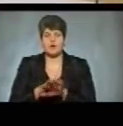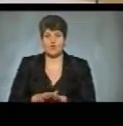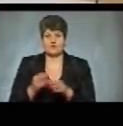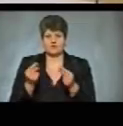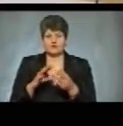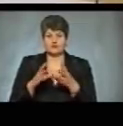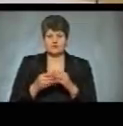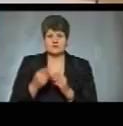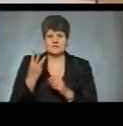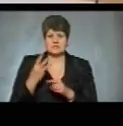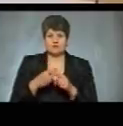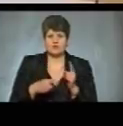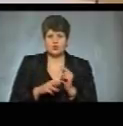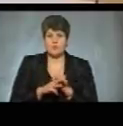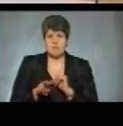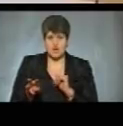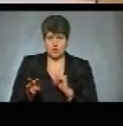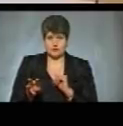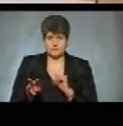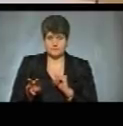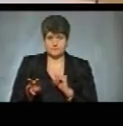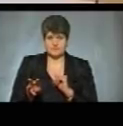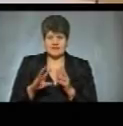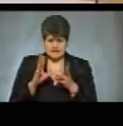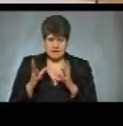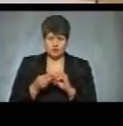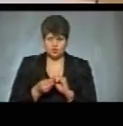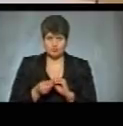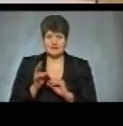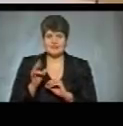у сумі 3,5 мільйони загальної суми на